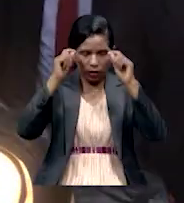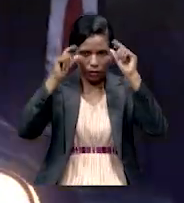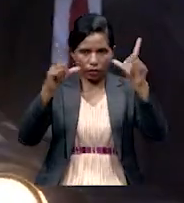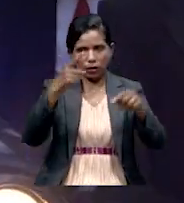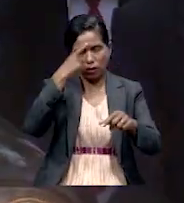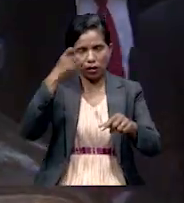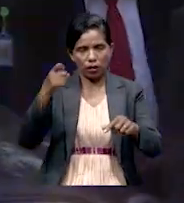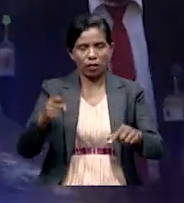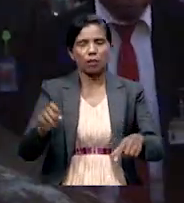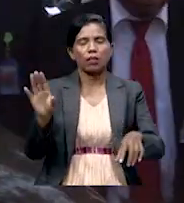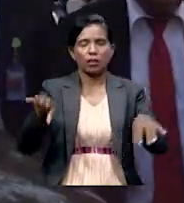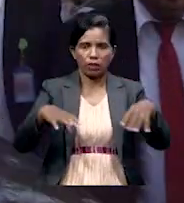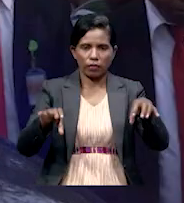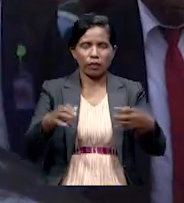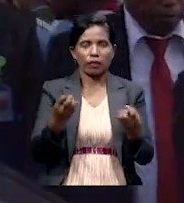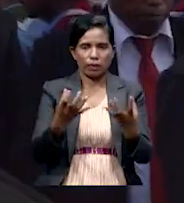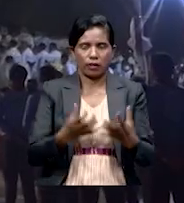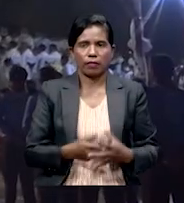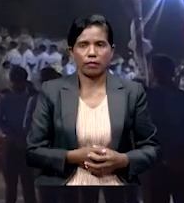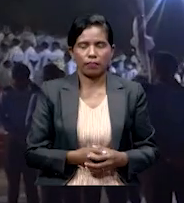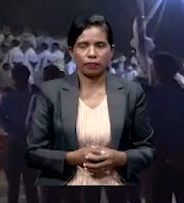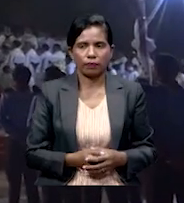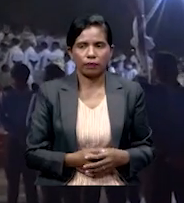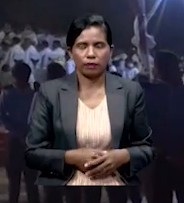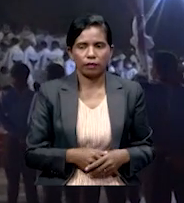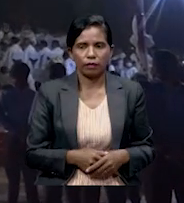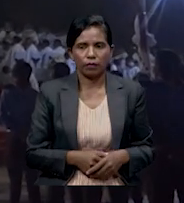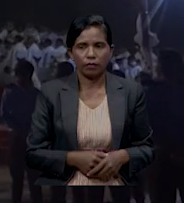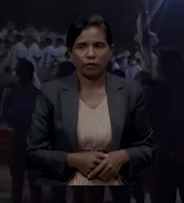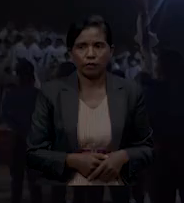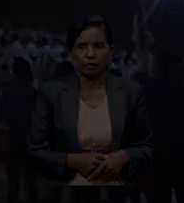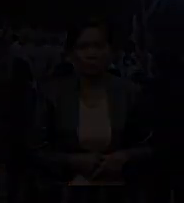tamba ocupado ho serviço. Adere tu semenis Agustino Costa, Jemen.